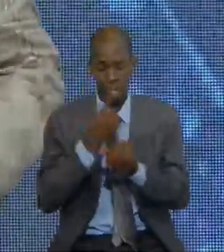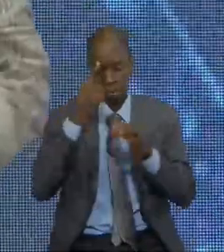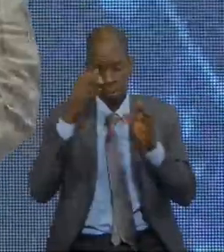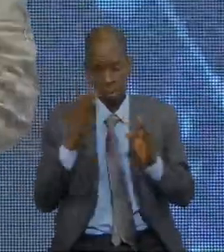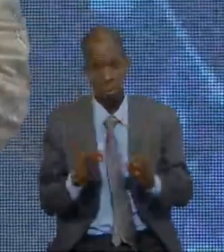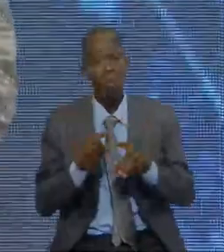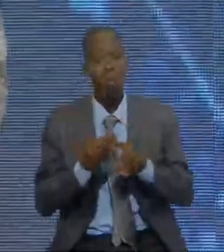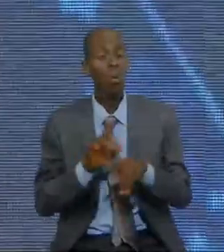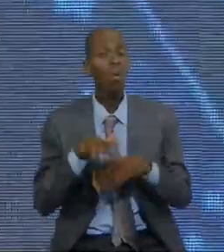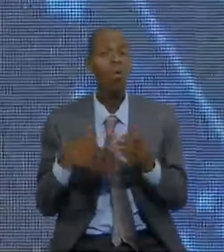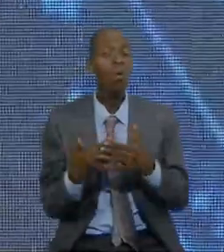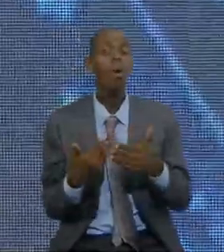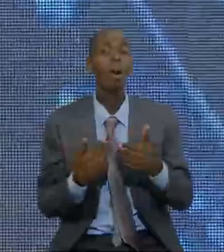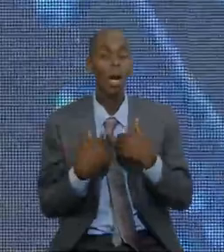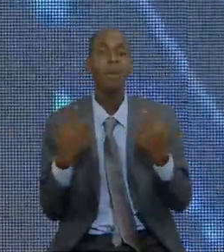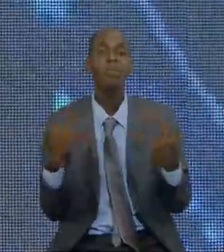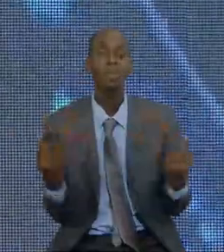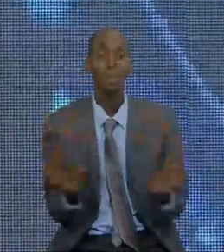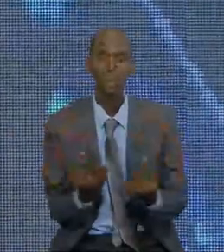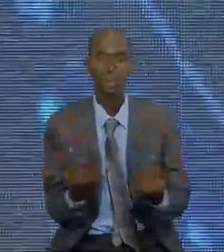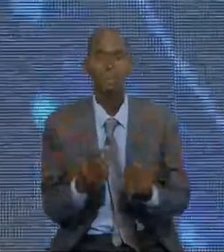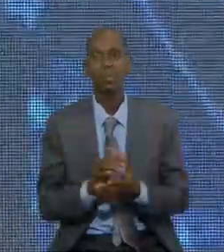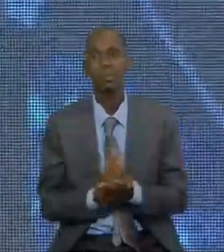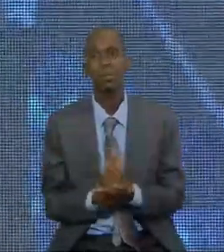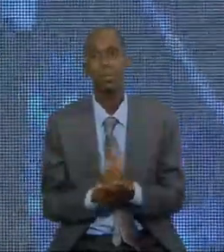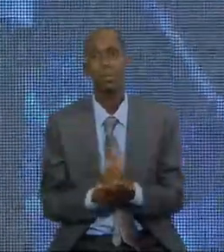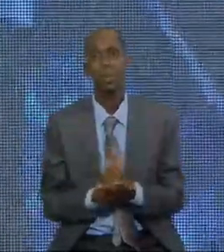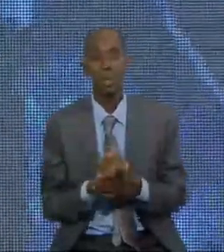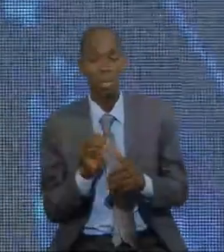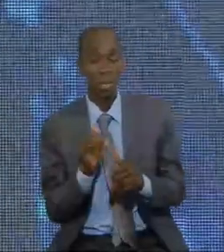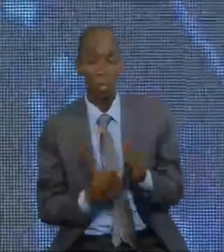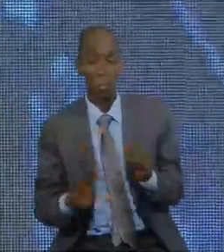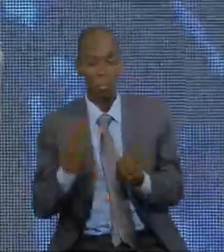tout le monde prend des résolutions mais tout son péché